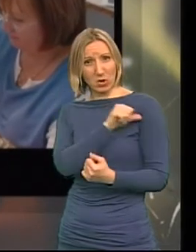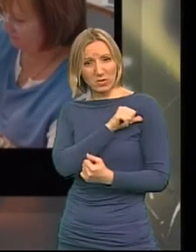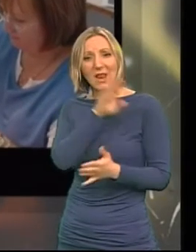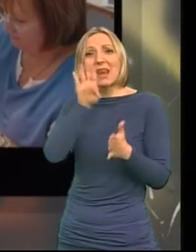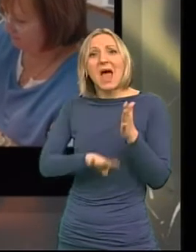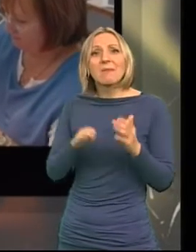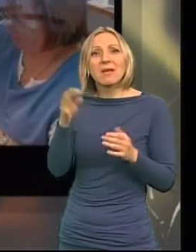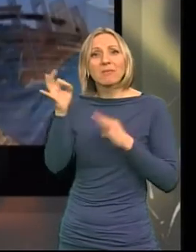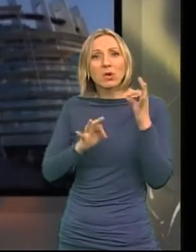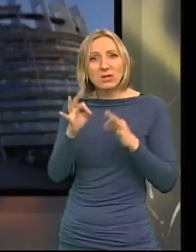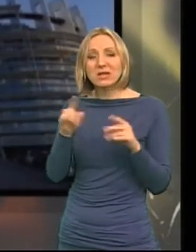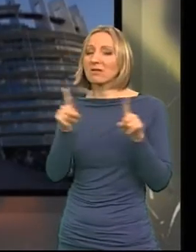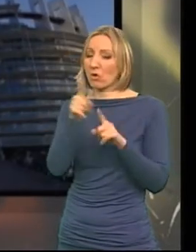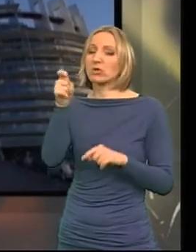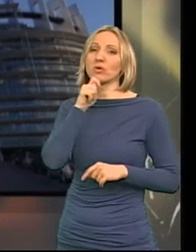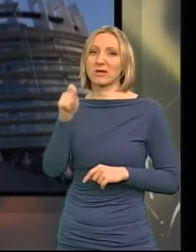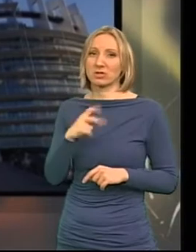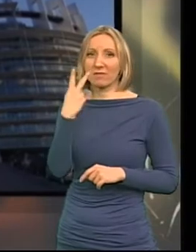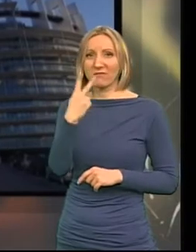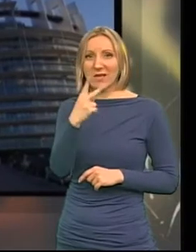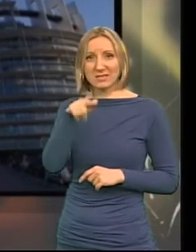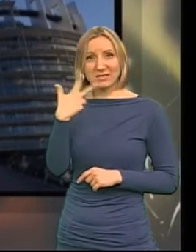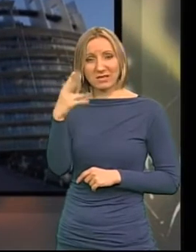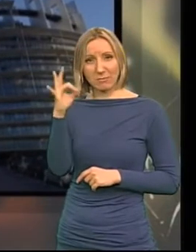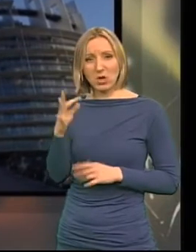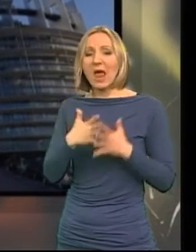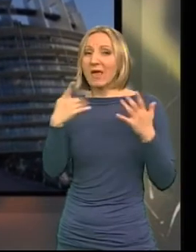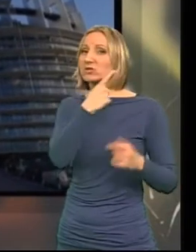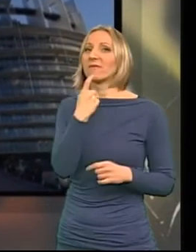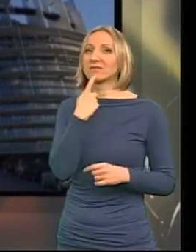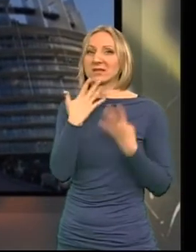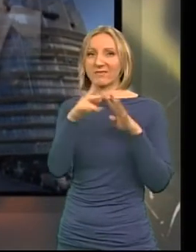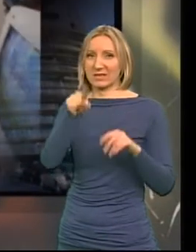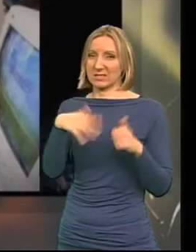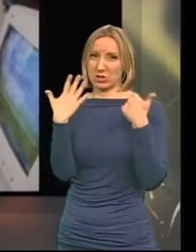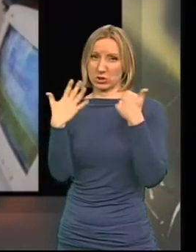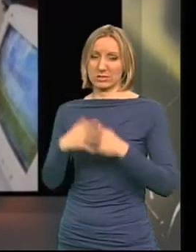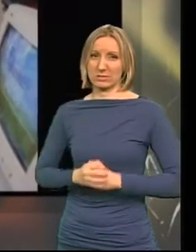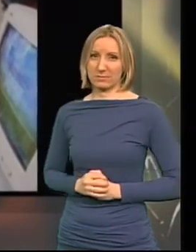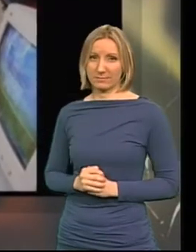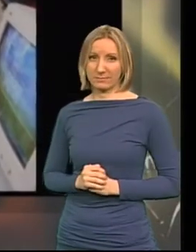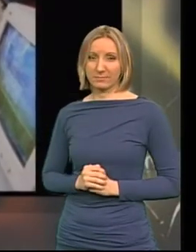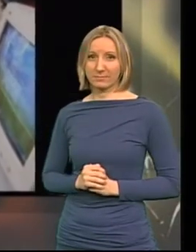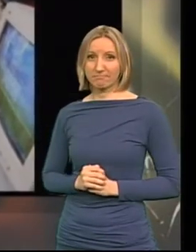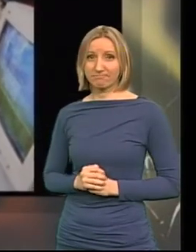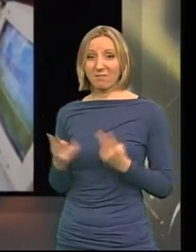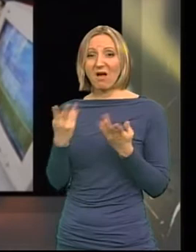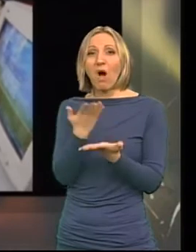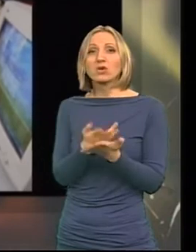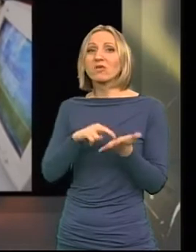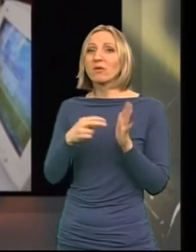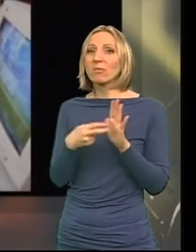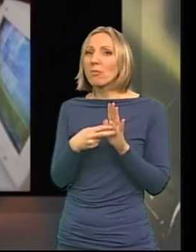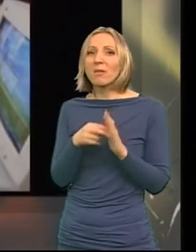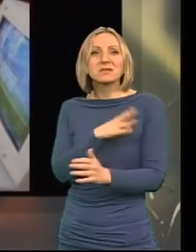najmanji procenat je također u Mađarskoj 2,3%, a najveći u Finskoj 19,6%. Kao osnovni problem